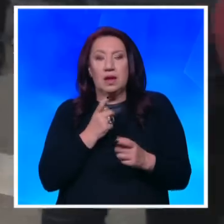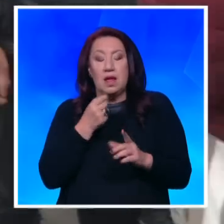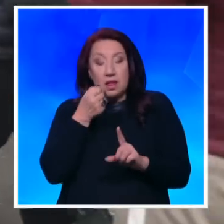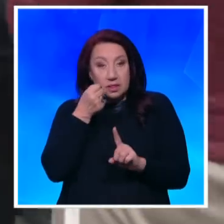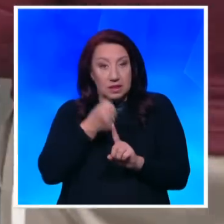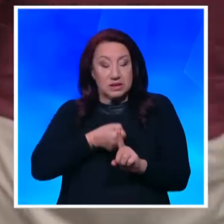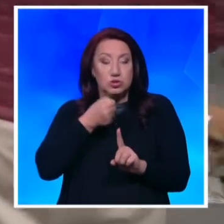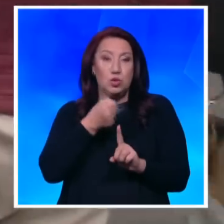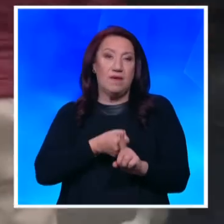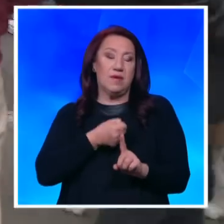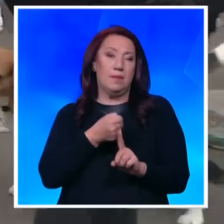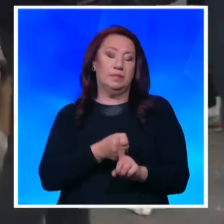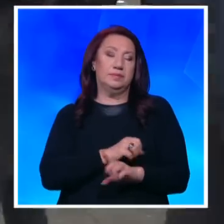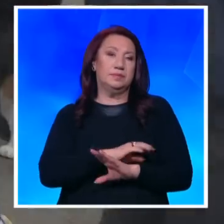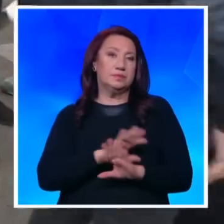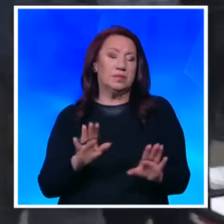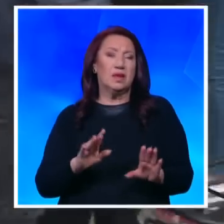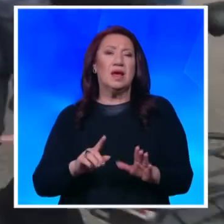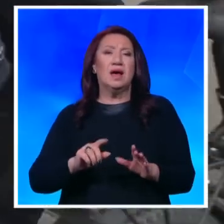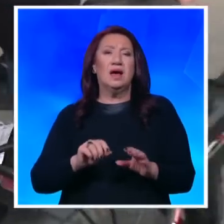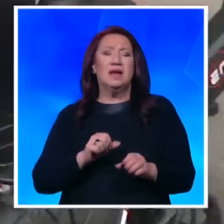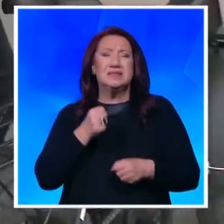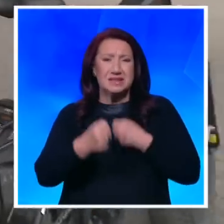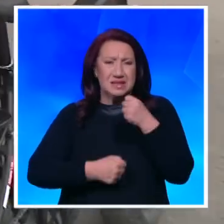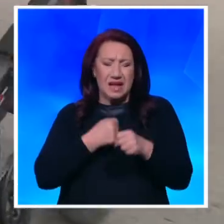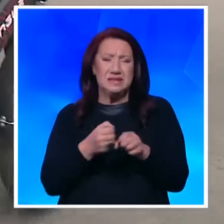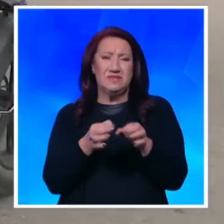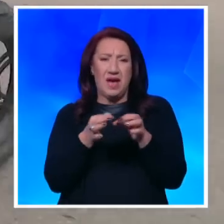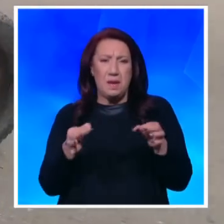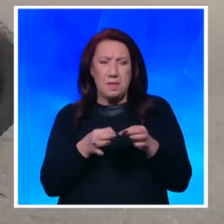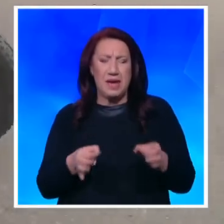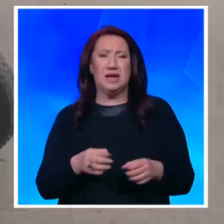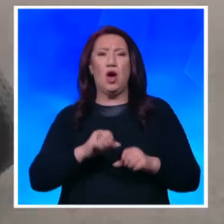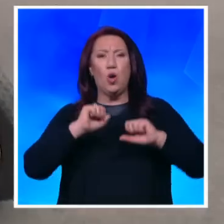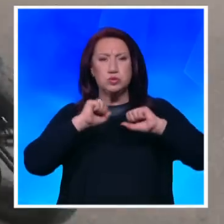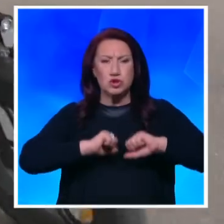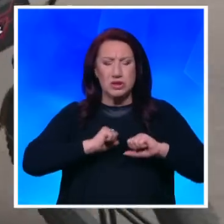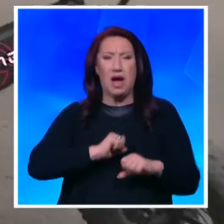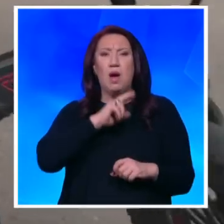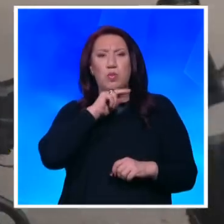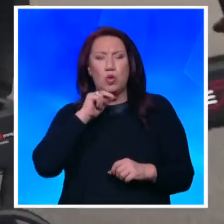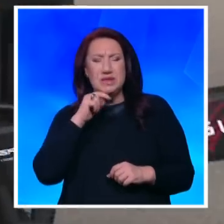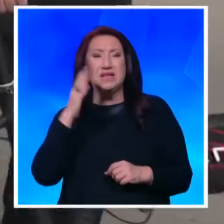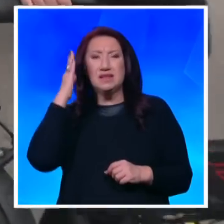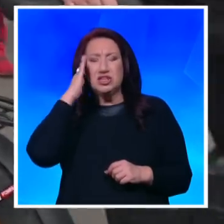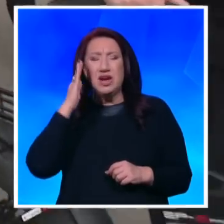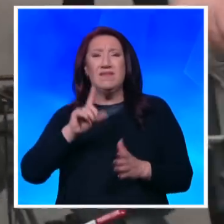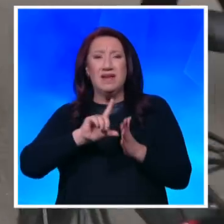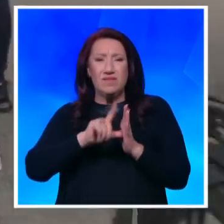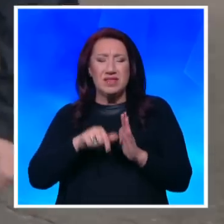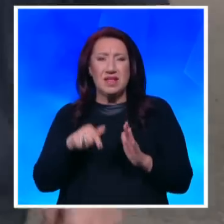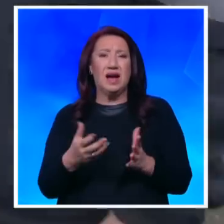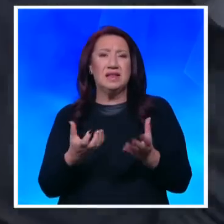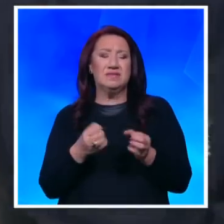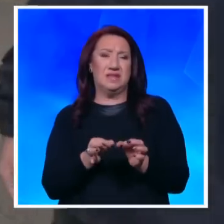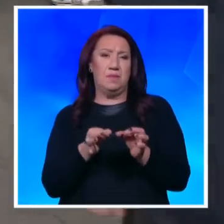Настояваме за действие незабавно от страна на общината, на МВР, на държавата да се вземат незабавно всички